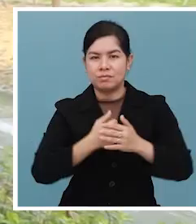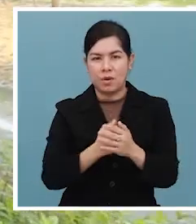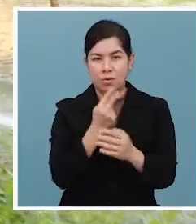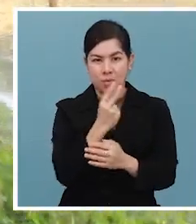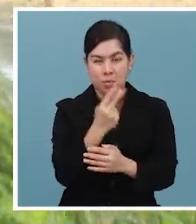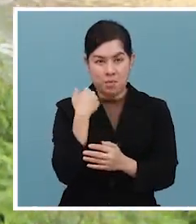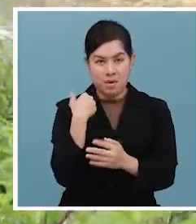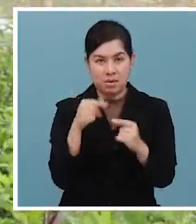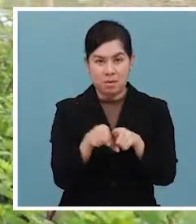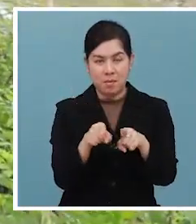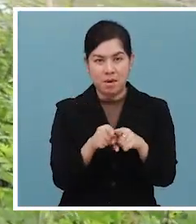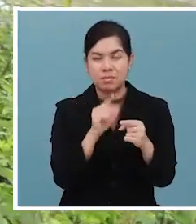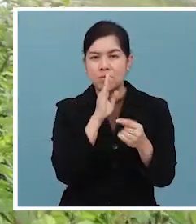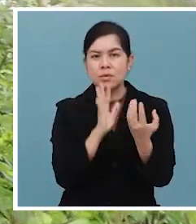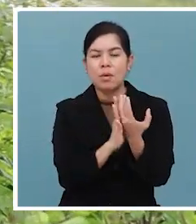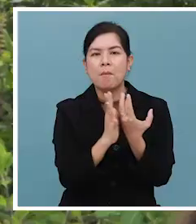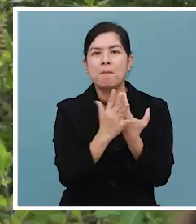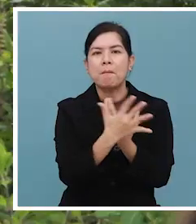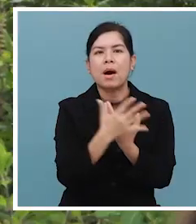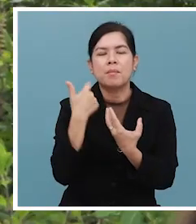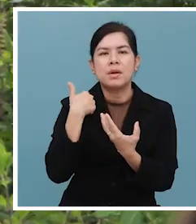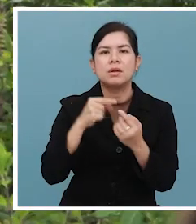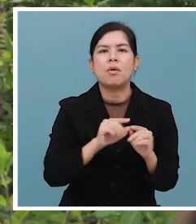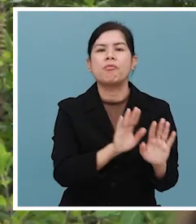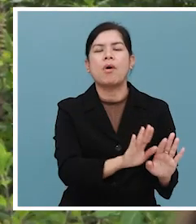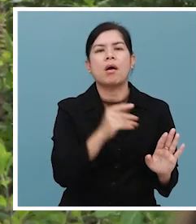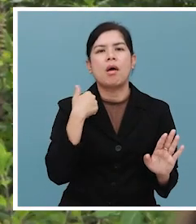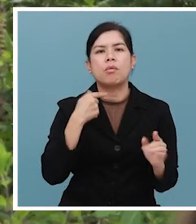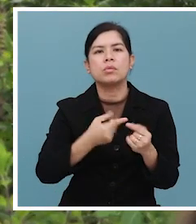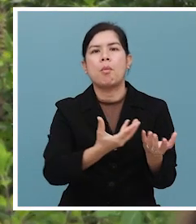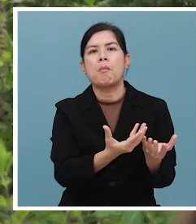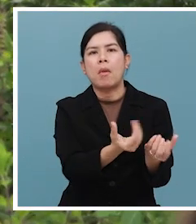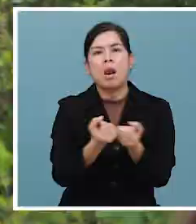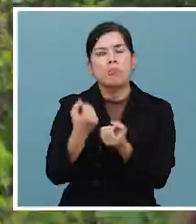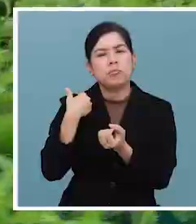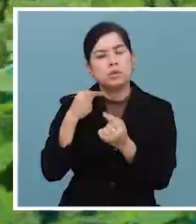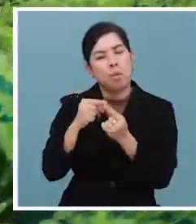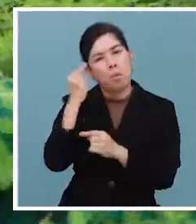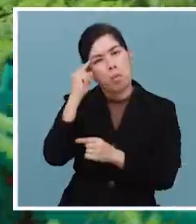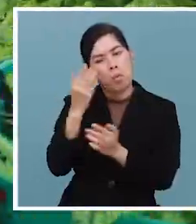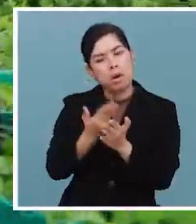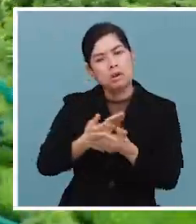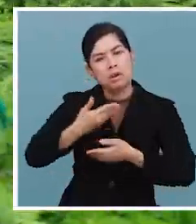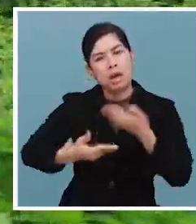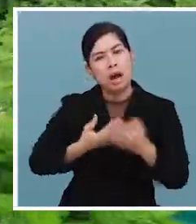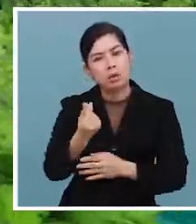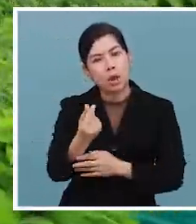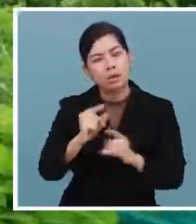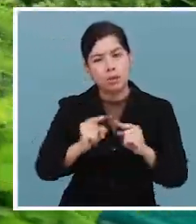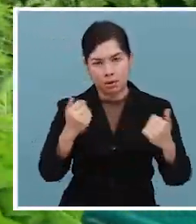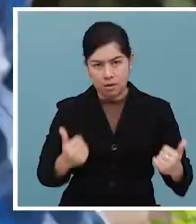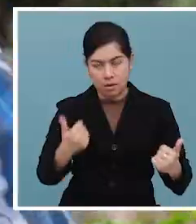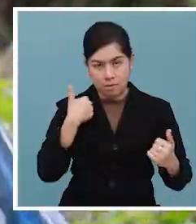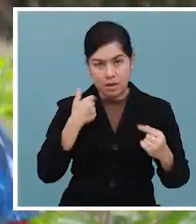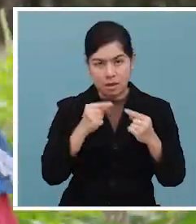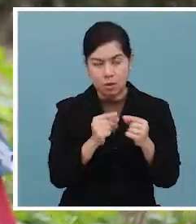ปลูกแต่แบบเดียวทั้งพืชเลยแล้วเอาไปตั้งไว้หน้าร้านแล้วสุดท้ายเขาก็มารับไม่รู้ด้วยราคาเท่าไหร่ชีวิตก็เป็นอย่างนั้นแต่พอตอนนี้กลายเป็นชุมชน